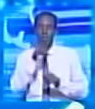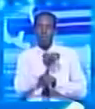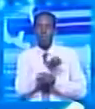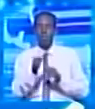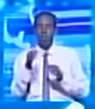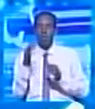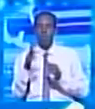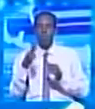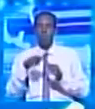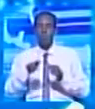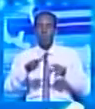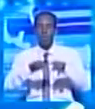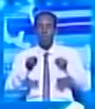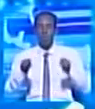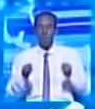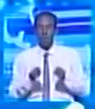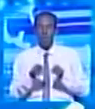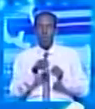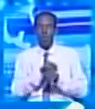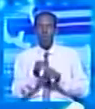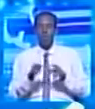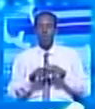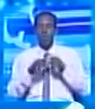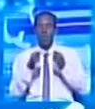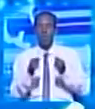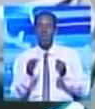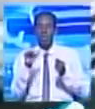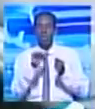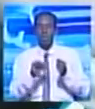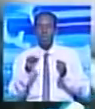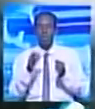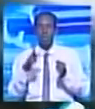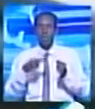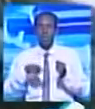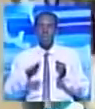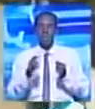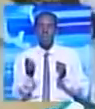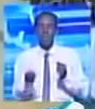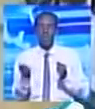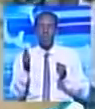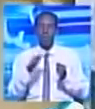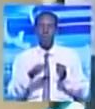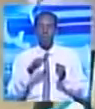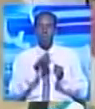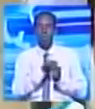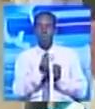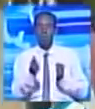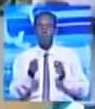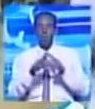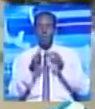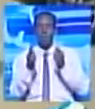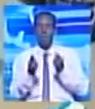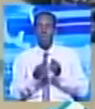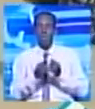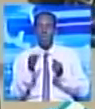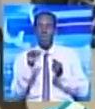aujourd'hui une réception officielle en l'honneur du sultan Hanfali Ali Mirah. À son arrivée au restaurant Lanchon, le